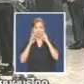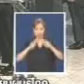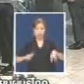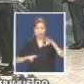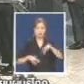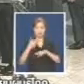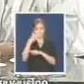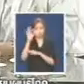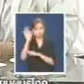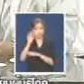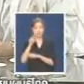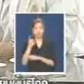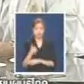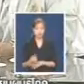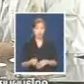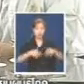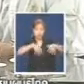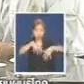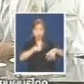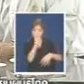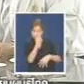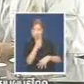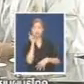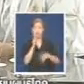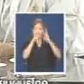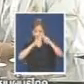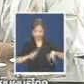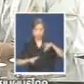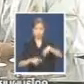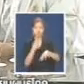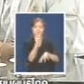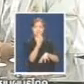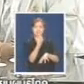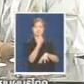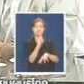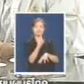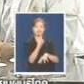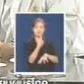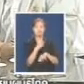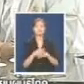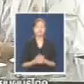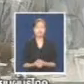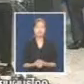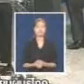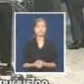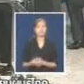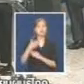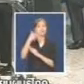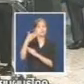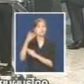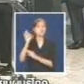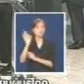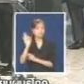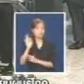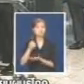ธงฟ้าตอน 1ขอเธอเป็นยังไงครับก็มองว่าคงป๊าจะช่วยเป็นการ